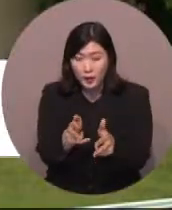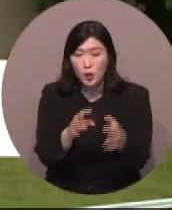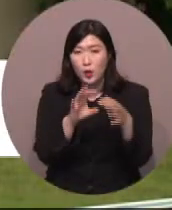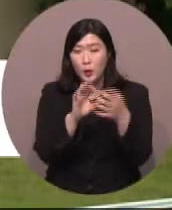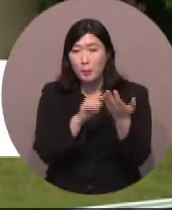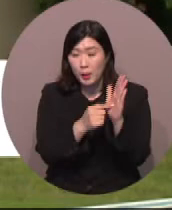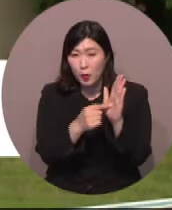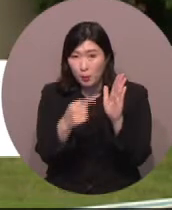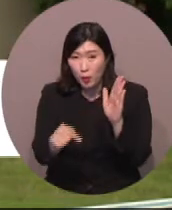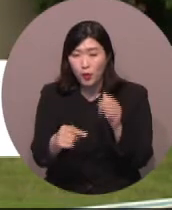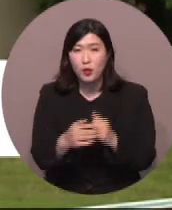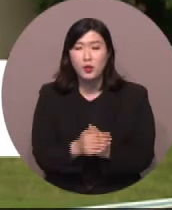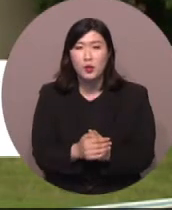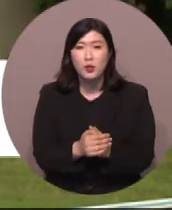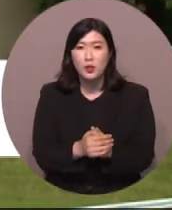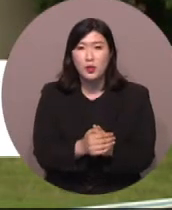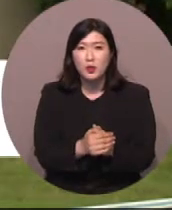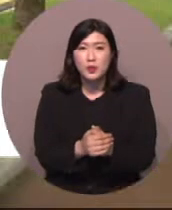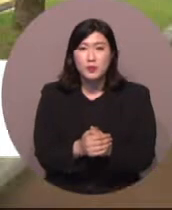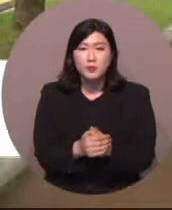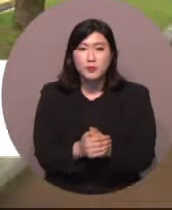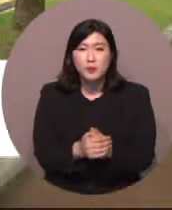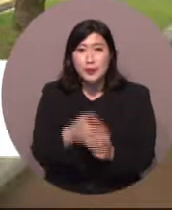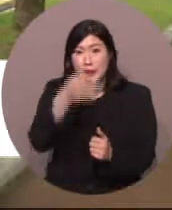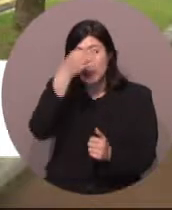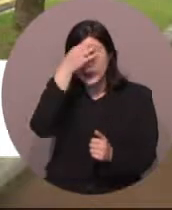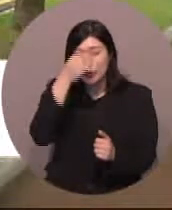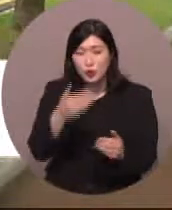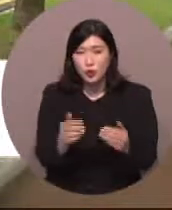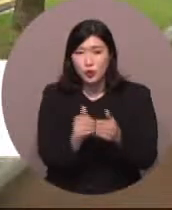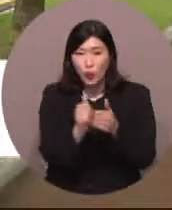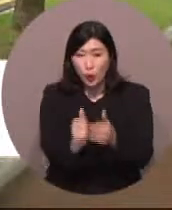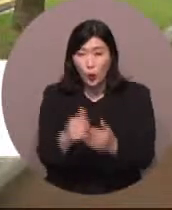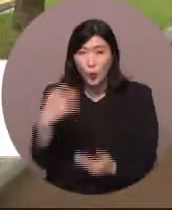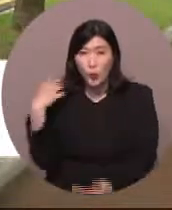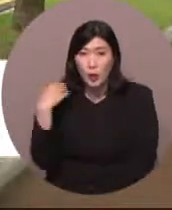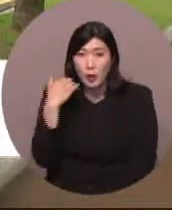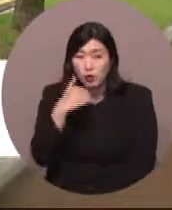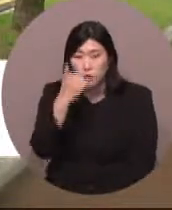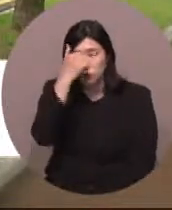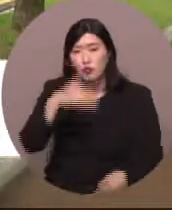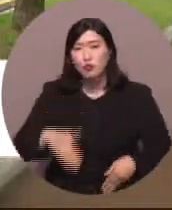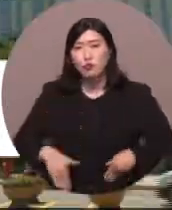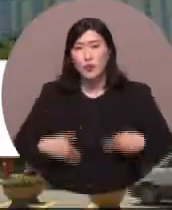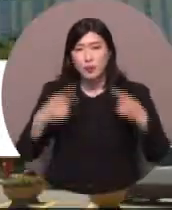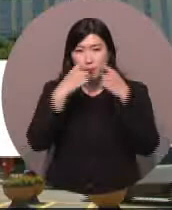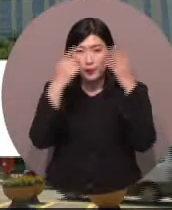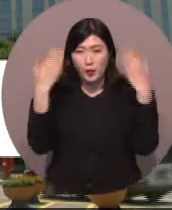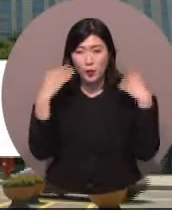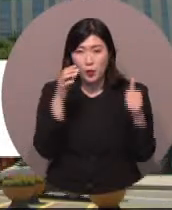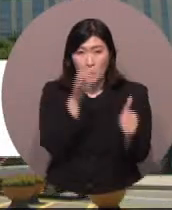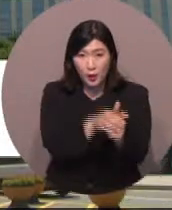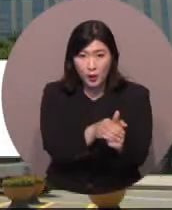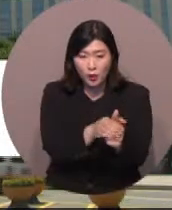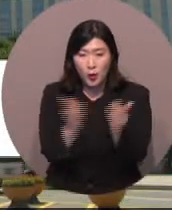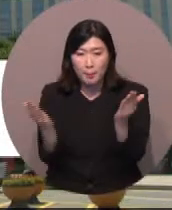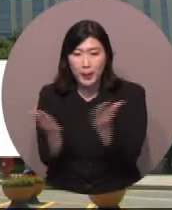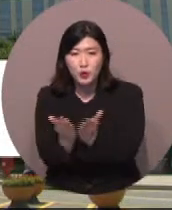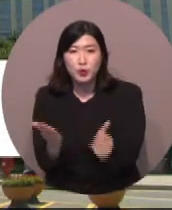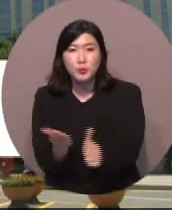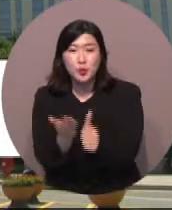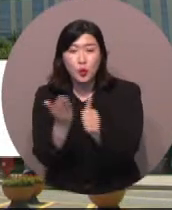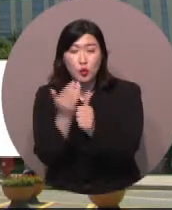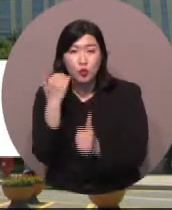관련해 대전에서는 충남대학교 가 기술혁신 선도형 부문의 선정됐습니다 또 수요 맞춤 성장형